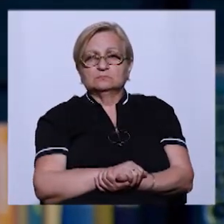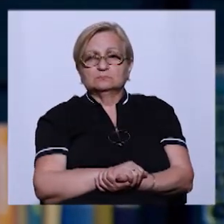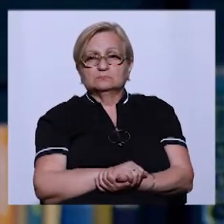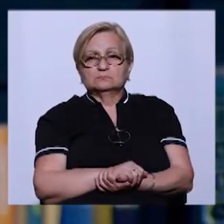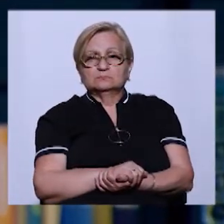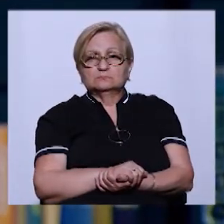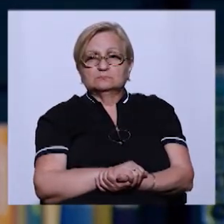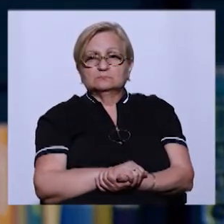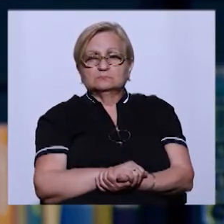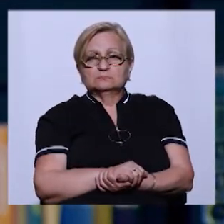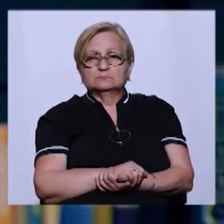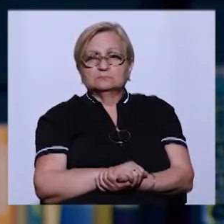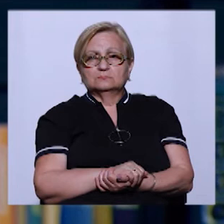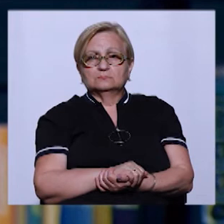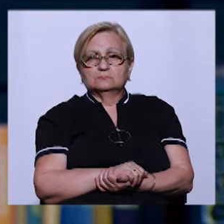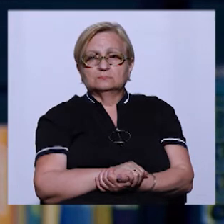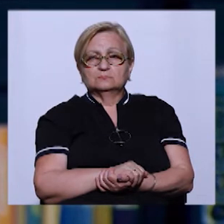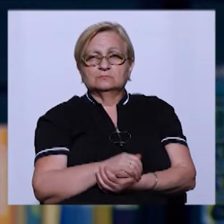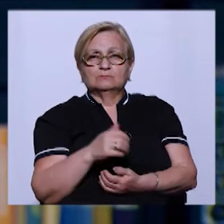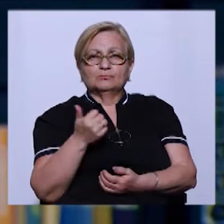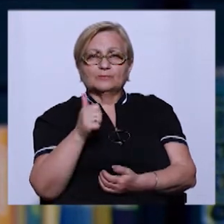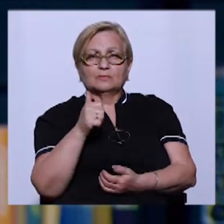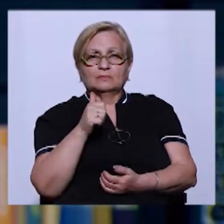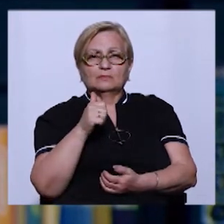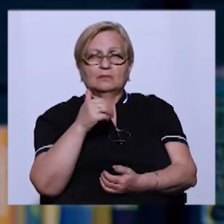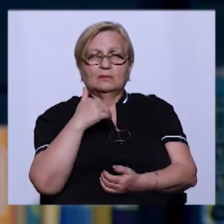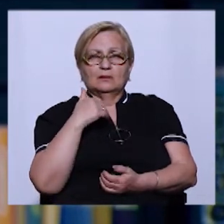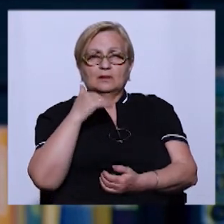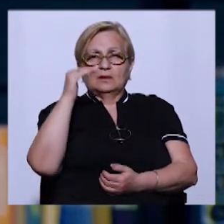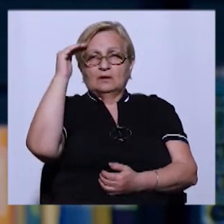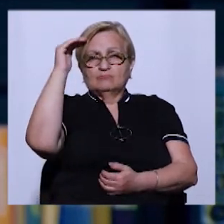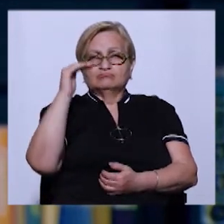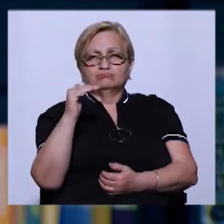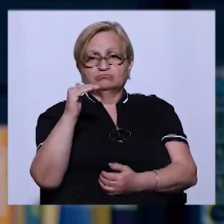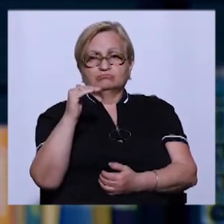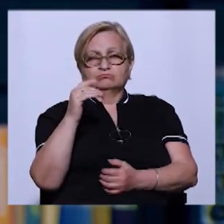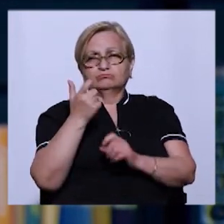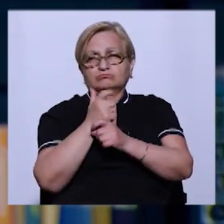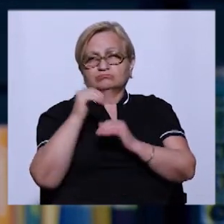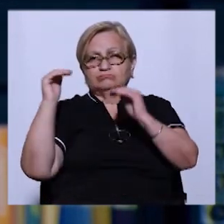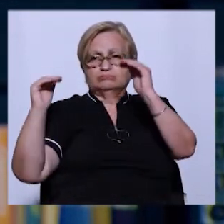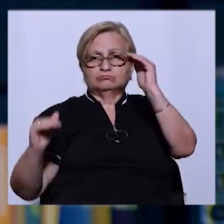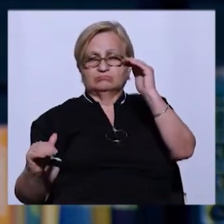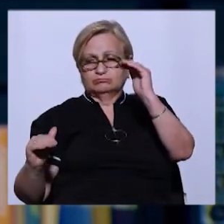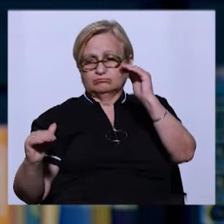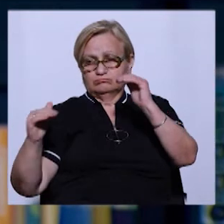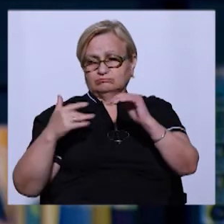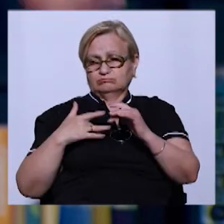აი ახლა როგორ შეიძლება წარმოიდგინოთ მე რომ დავბდავდე მაგალითად და კიდე არის ვიღაც ადამიანი რომელიც არის